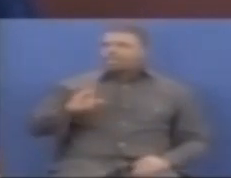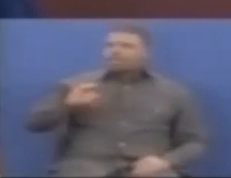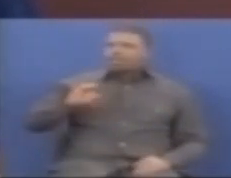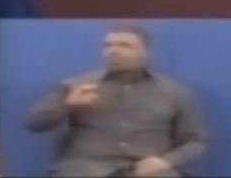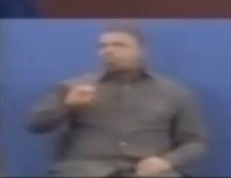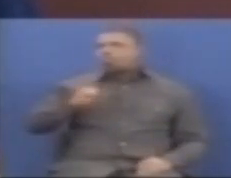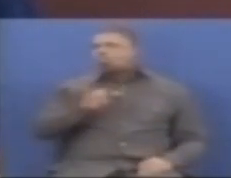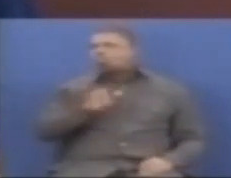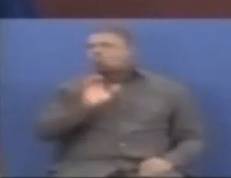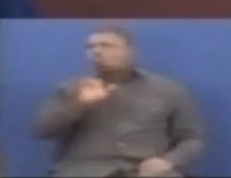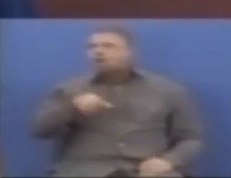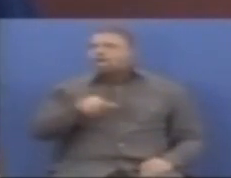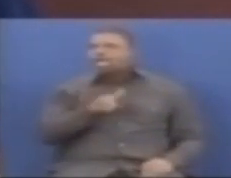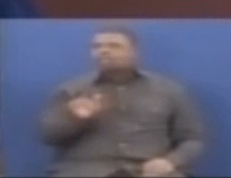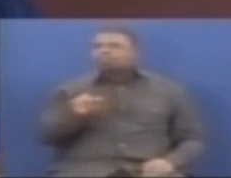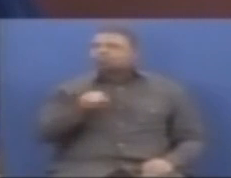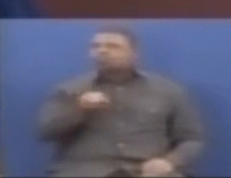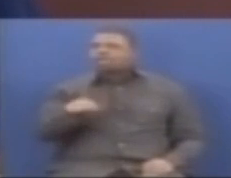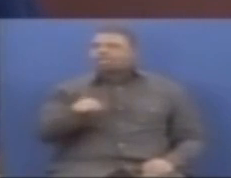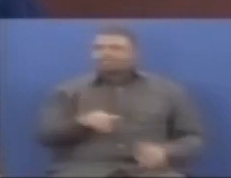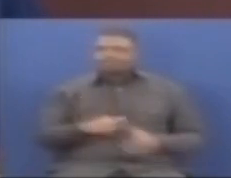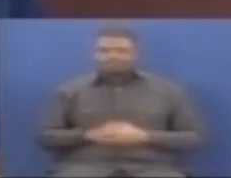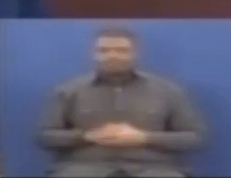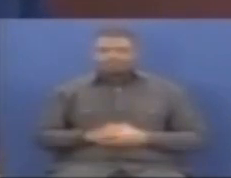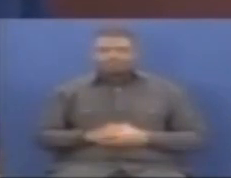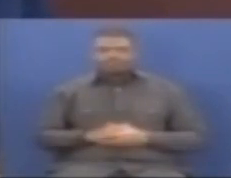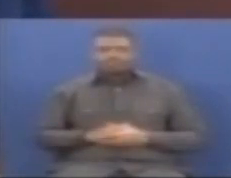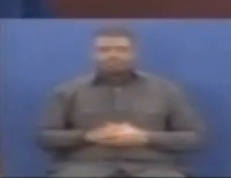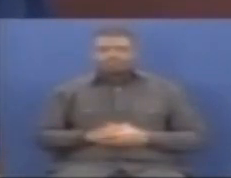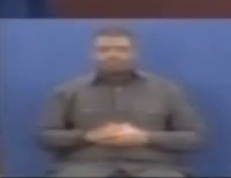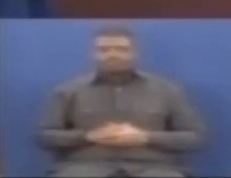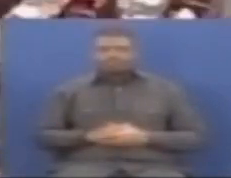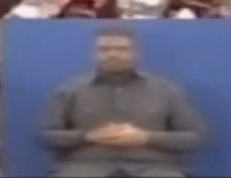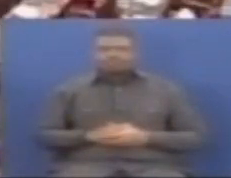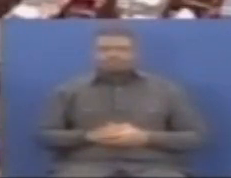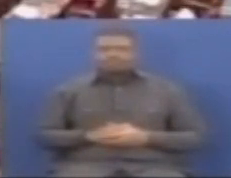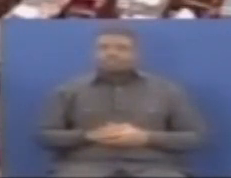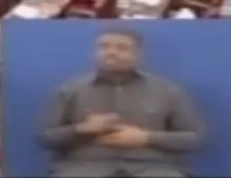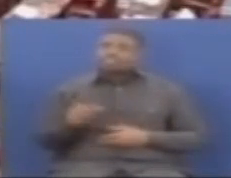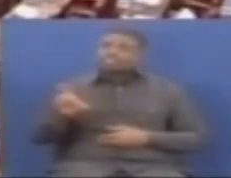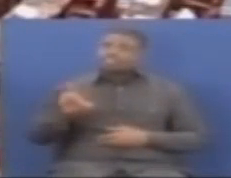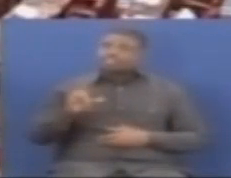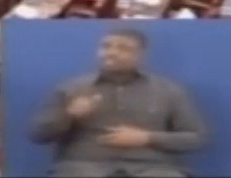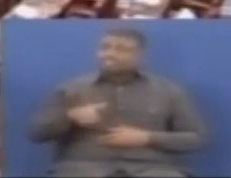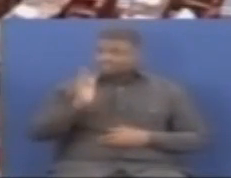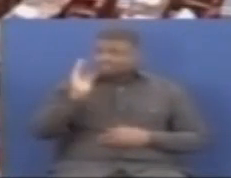serikali inachukua kumaliza tatizo hili la ubovu wa hii barabara kwa kila mara?